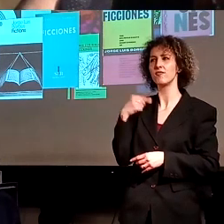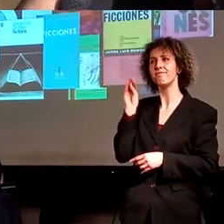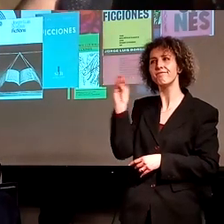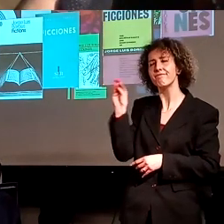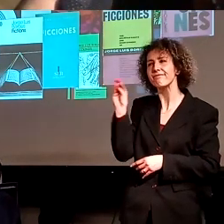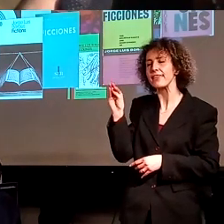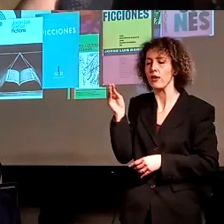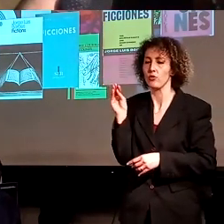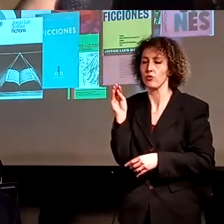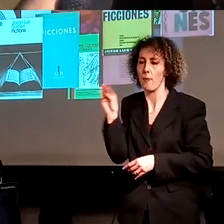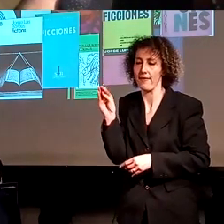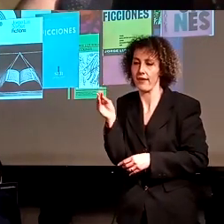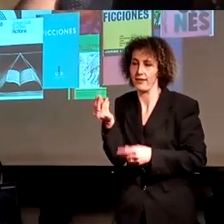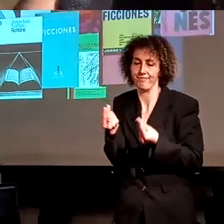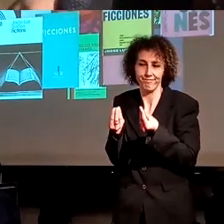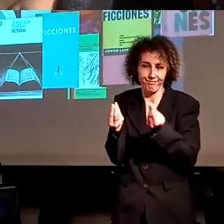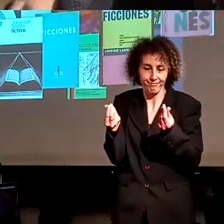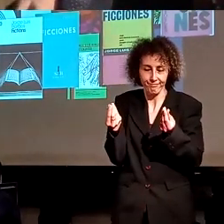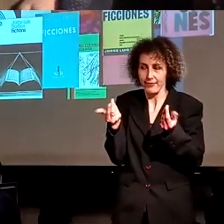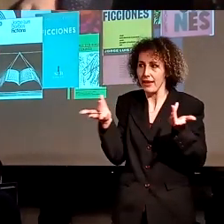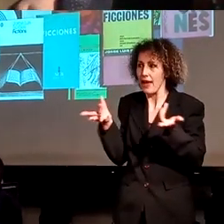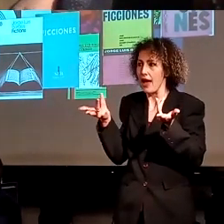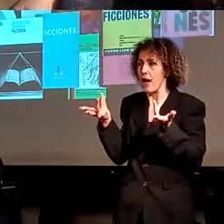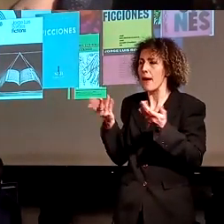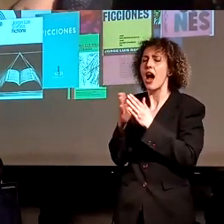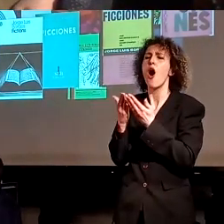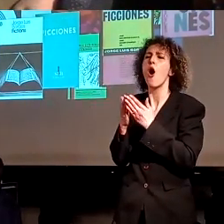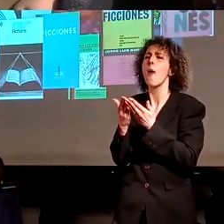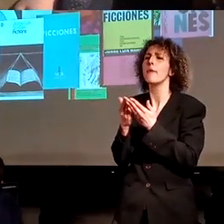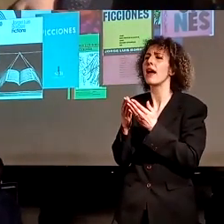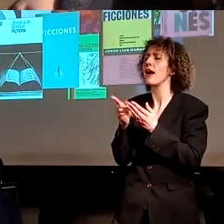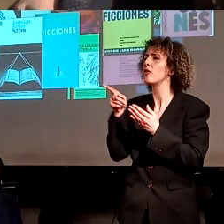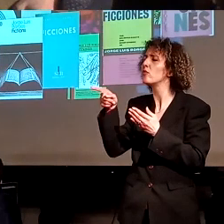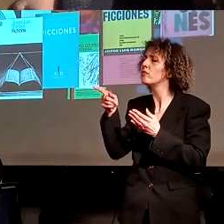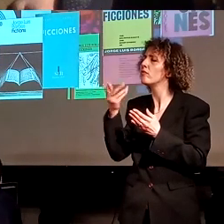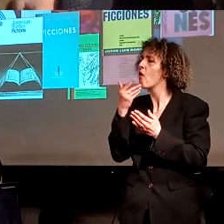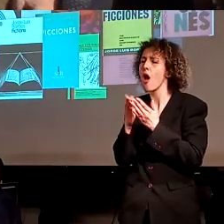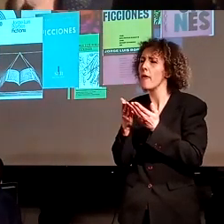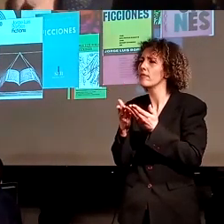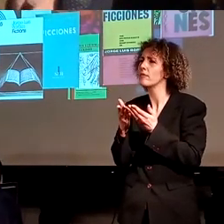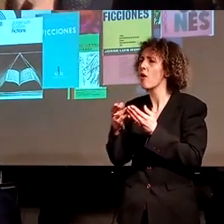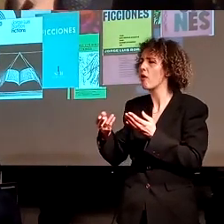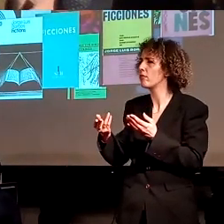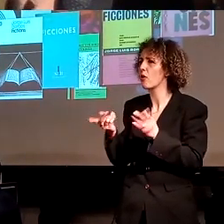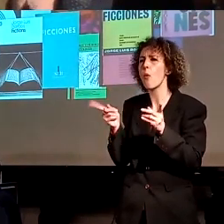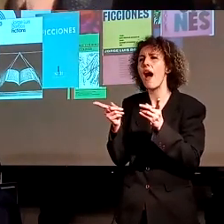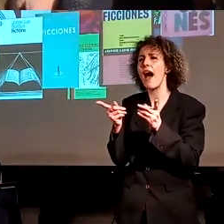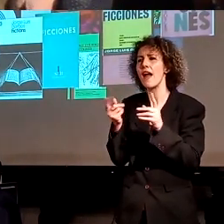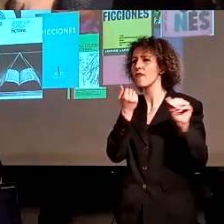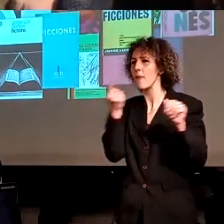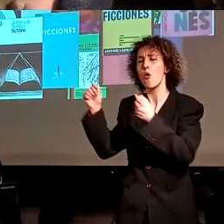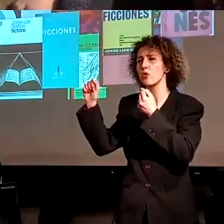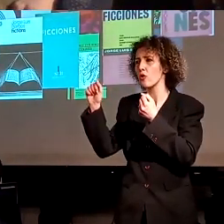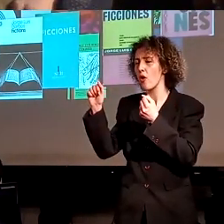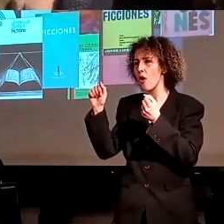gli chiesi ma con quale o per quale libro vorrebbe essere ricordato le messe io non voglio essere regolato spero